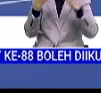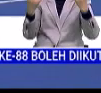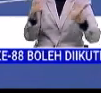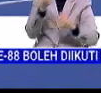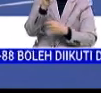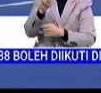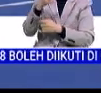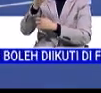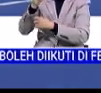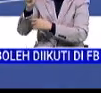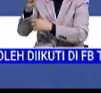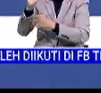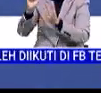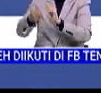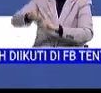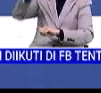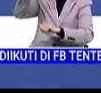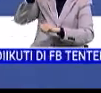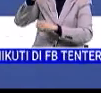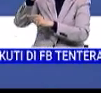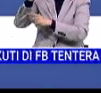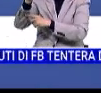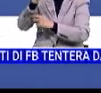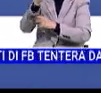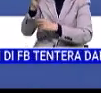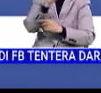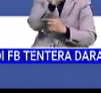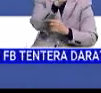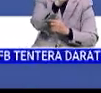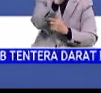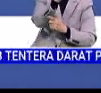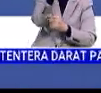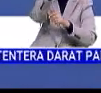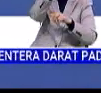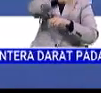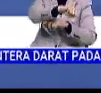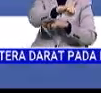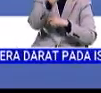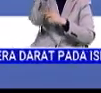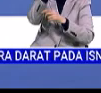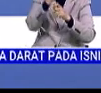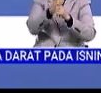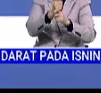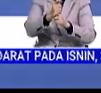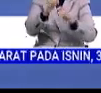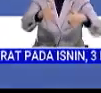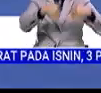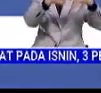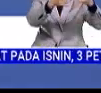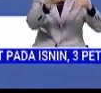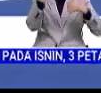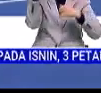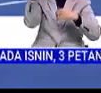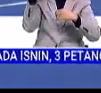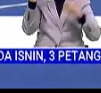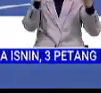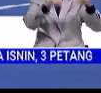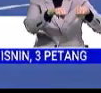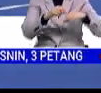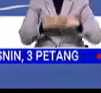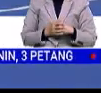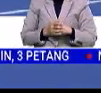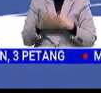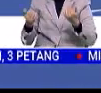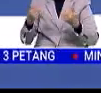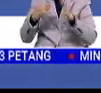THT menjulang gelaran Piala TMB, manakala UNIKL pula gagal mempertahankan trofi yang dimenangi mereka pada musim lalu. Pada aksi